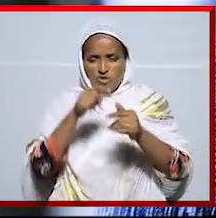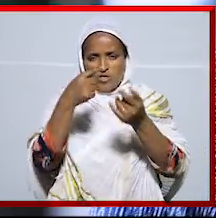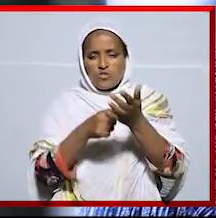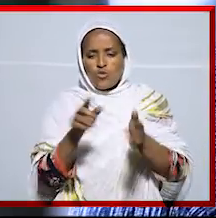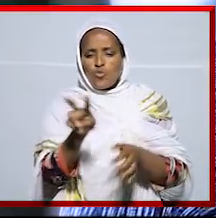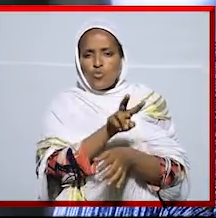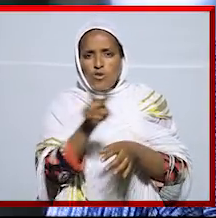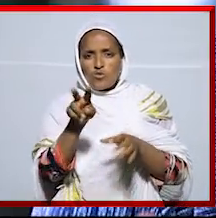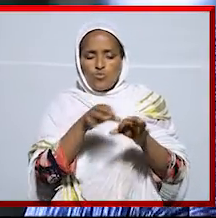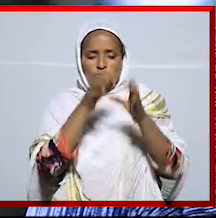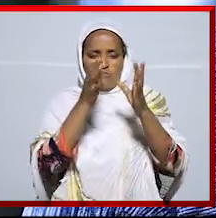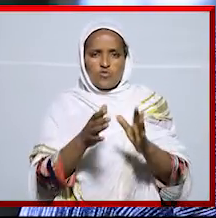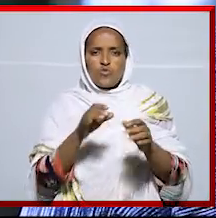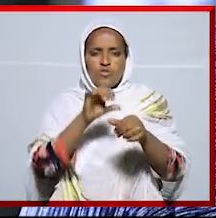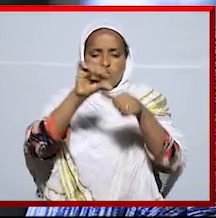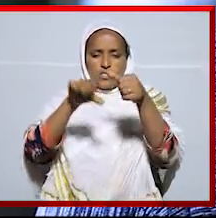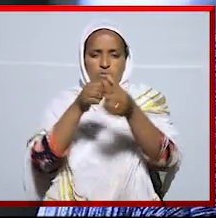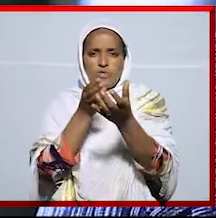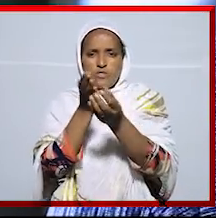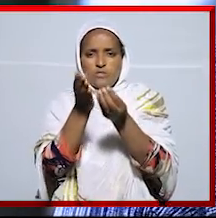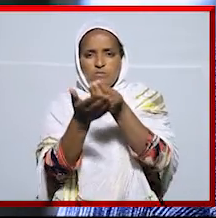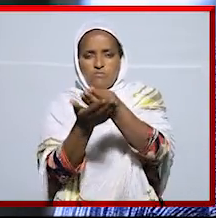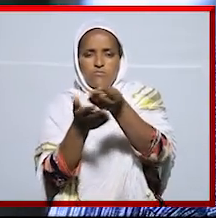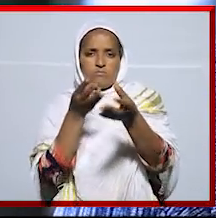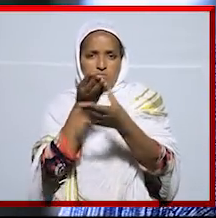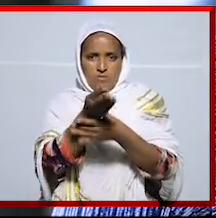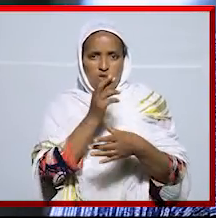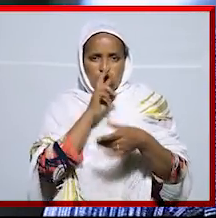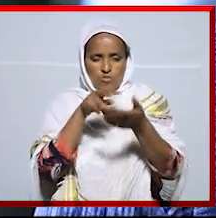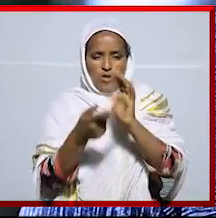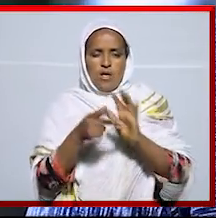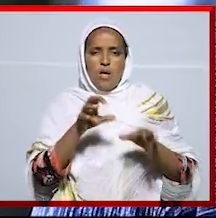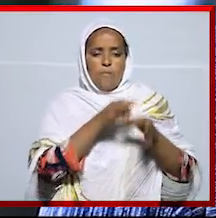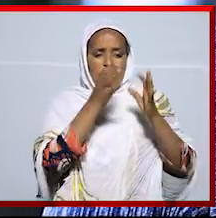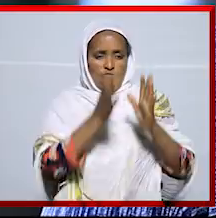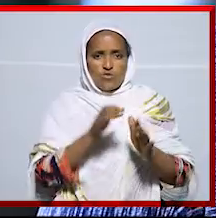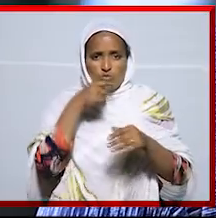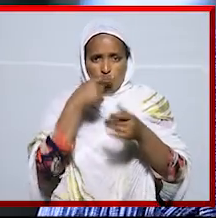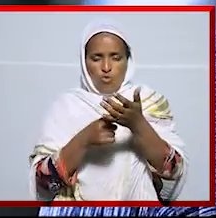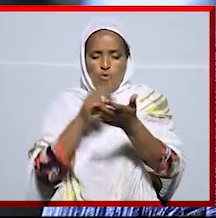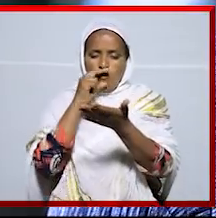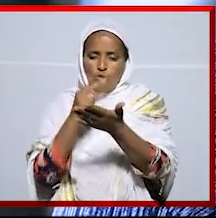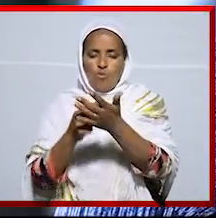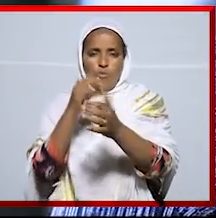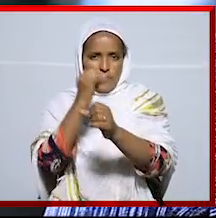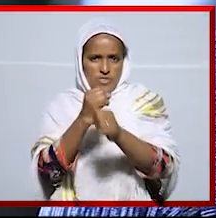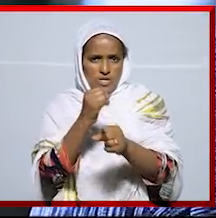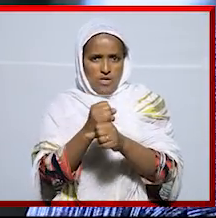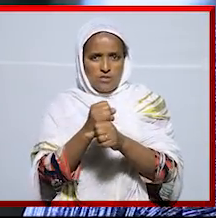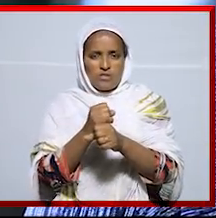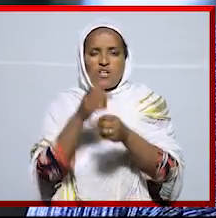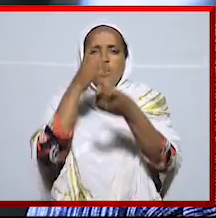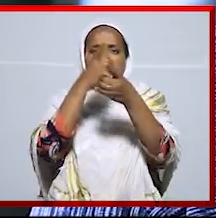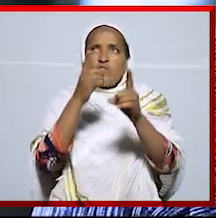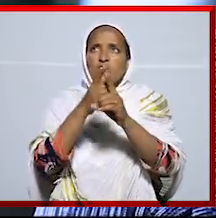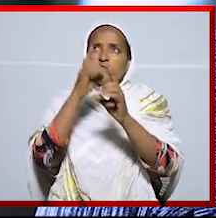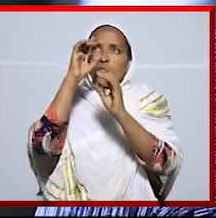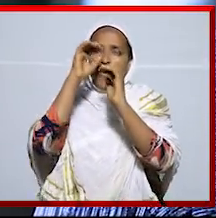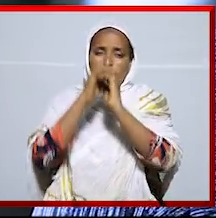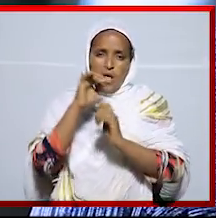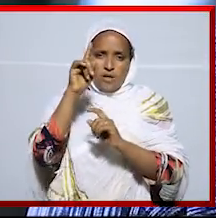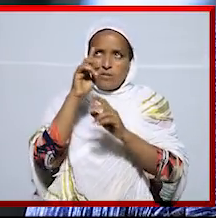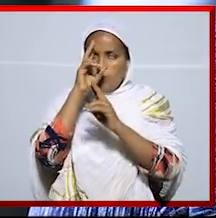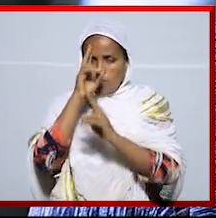ማለት ነው ስለዚህ ሁለቱ መንፈሳዊነቱ እርስ በርስ የሚመጋገቡ ናቸው ማለት ነው መንፈሳዊነት የምንለው በጎን በመስራት እንዲሁም ደግሞ